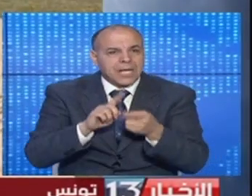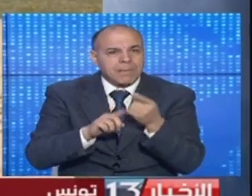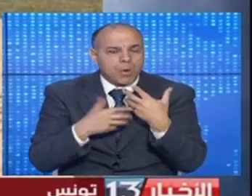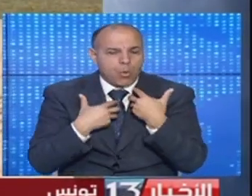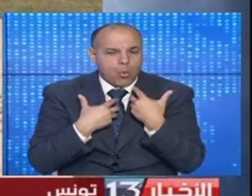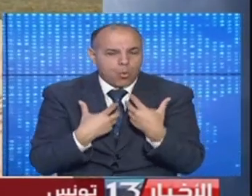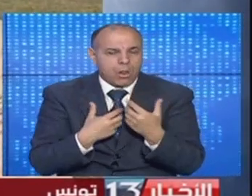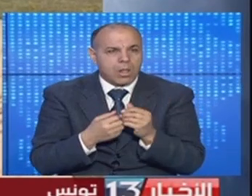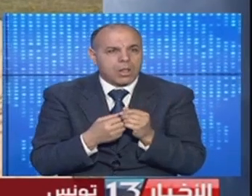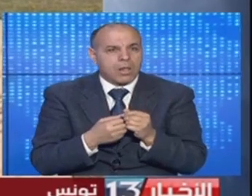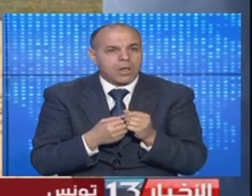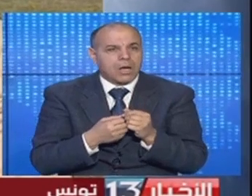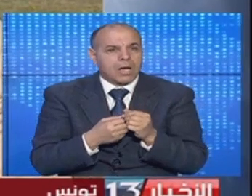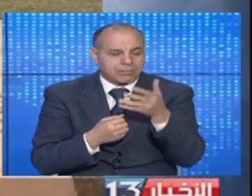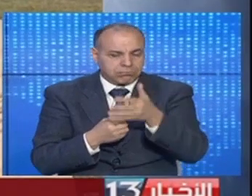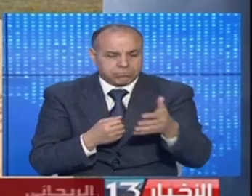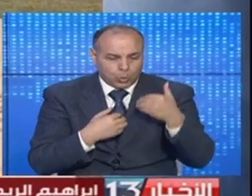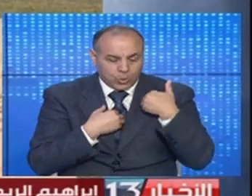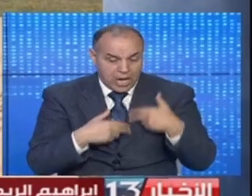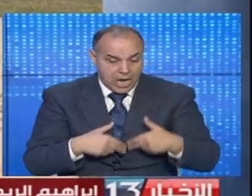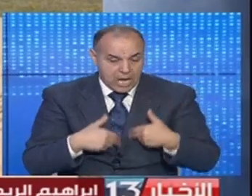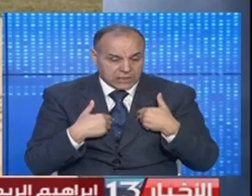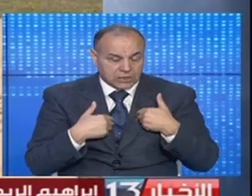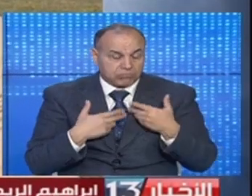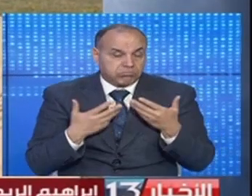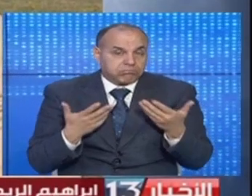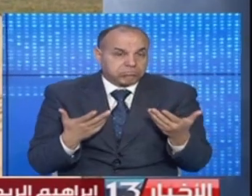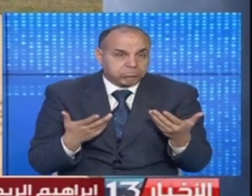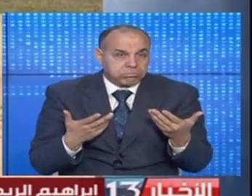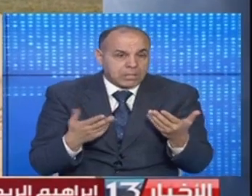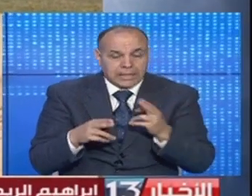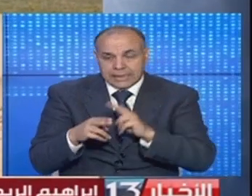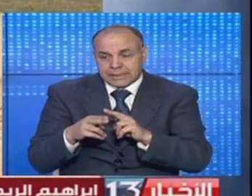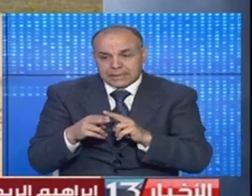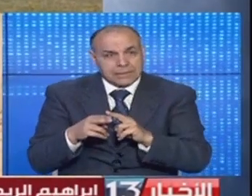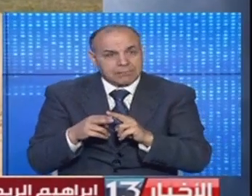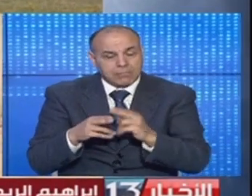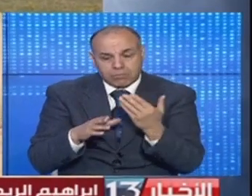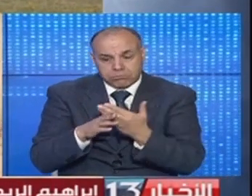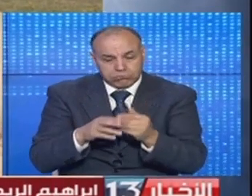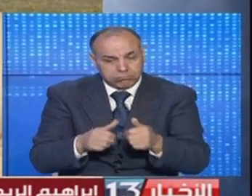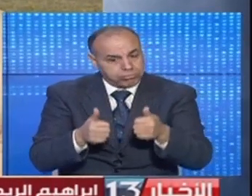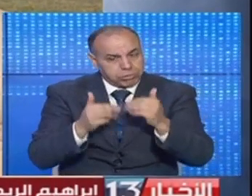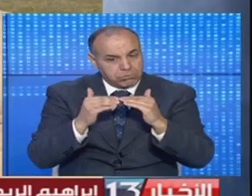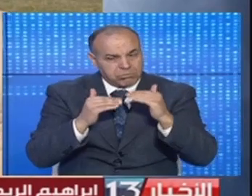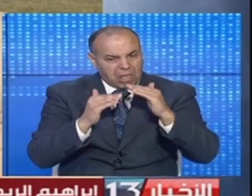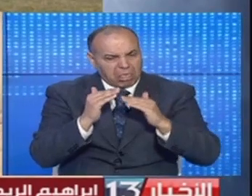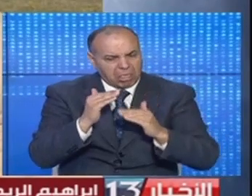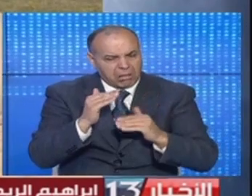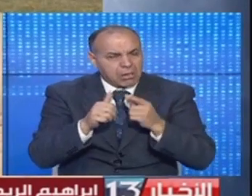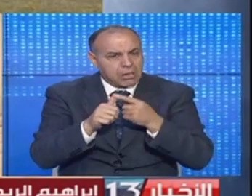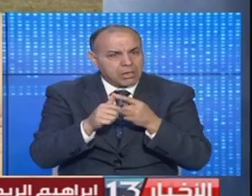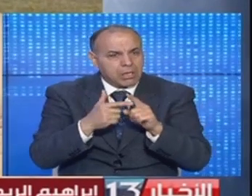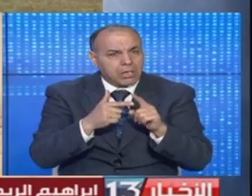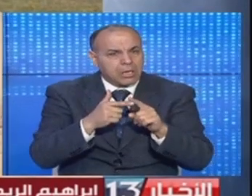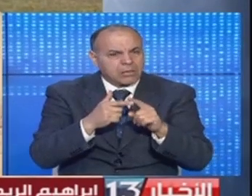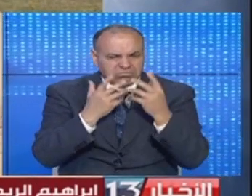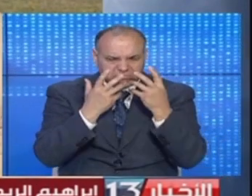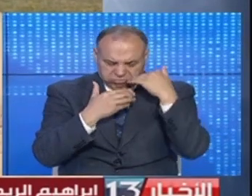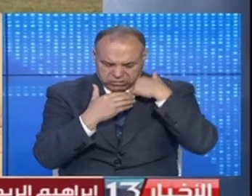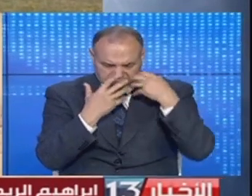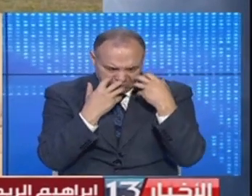اللحظه التي تكون التحصيل الدراسي ينخفض اه تكون عنده نوع من الاكتئاب